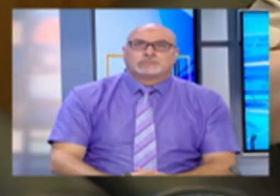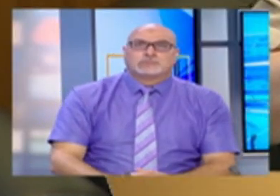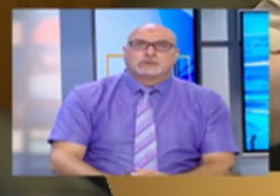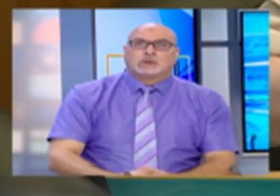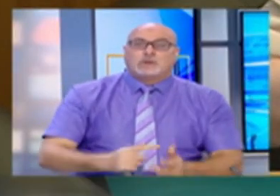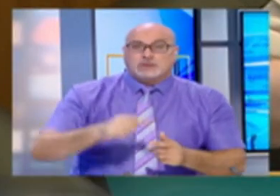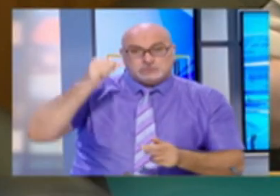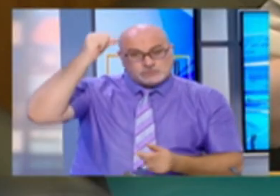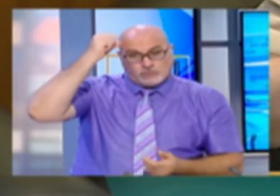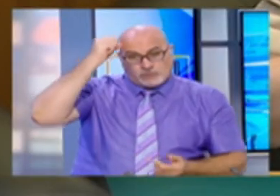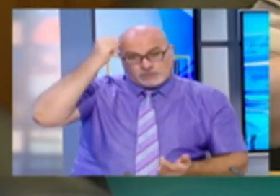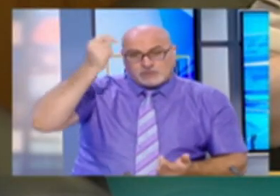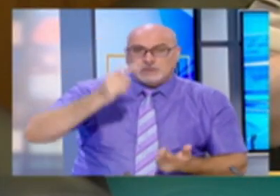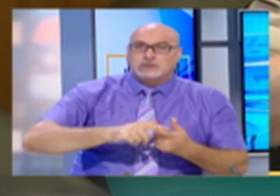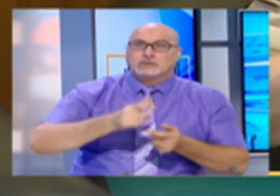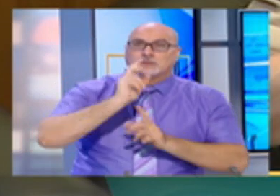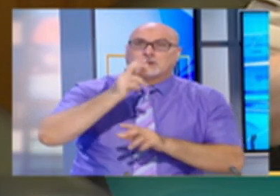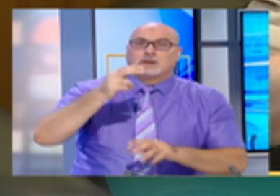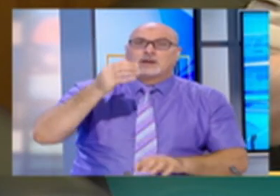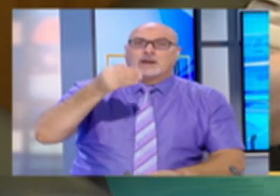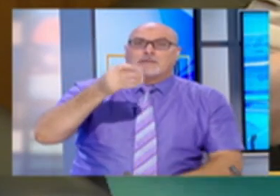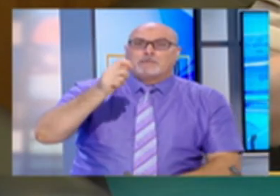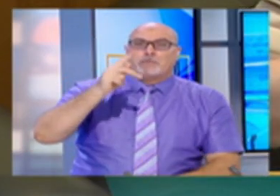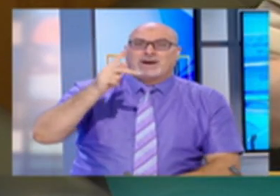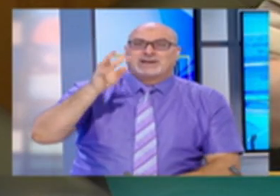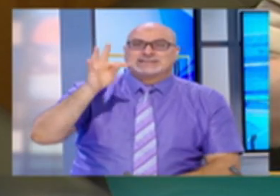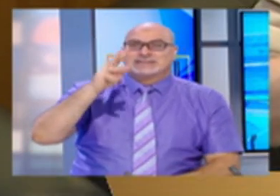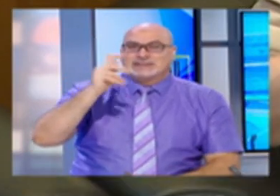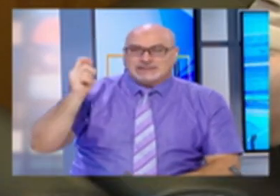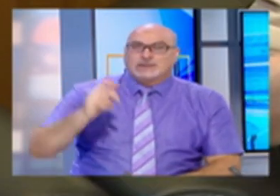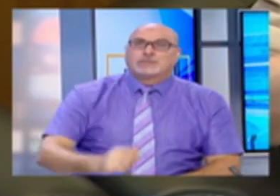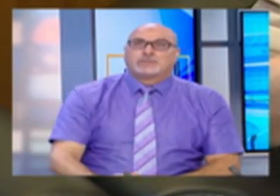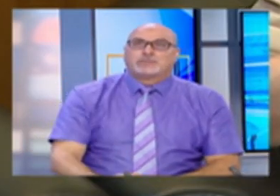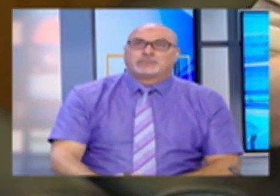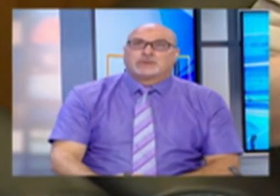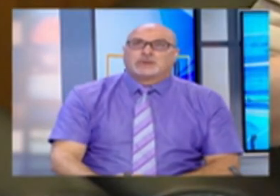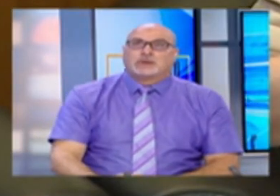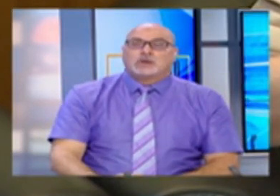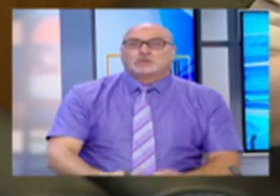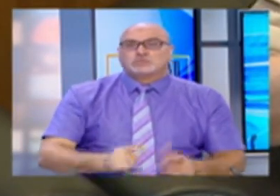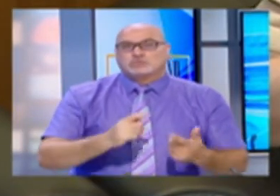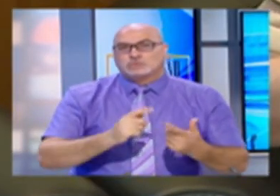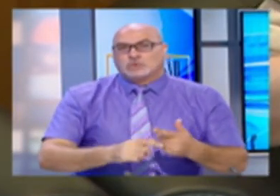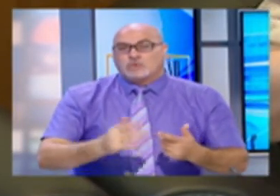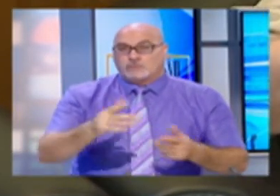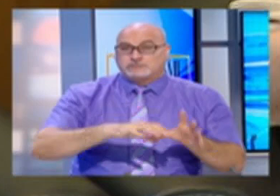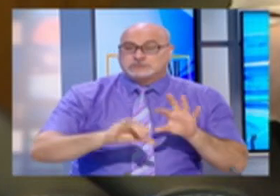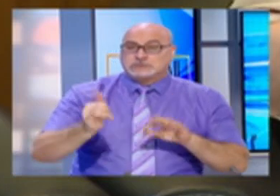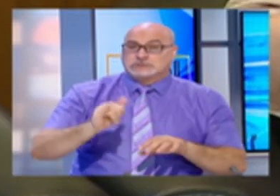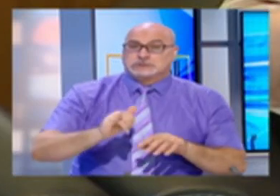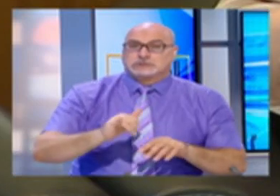ذكرى معركة المقطع وانتصارات معركة المقطع، وأيضا